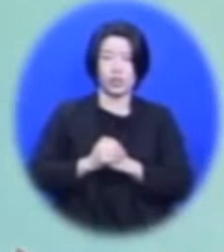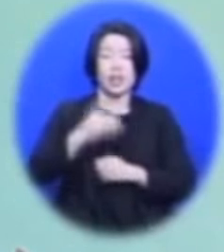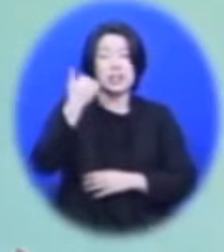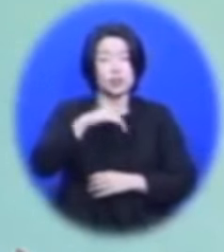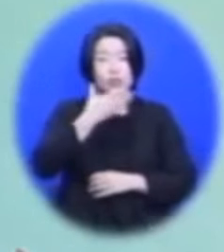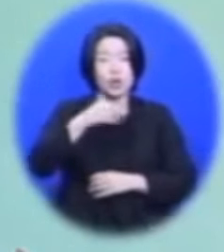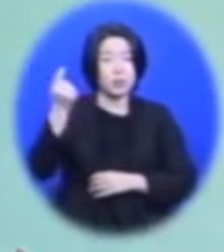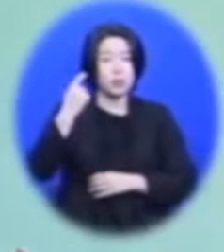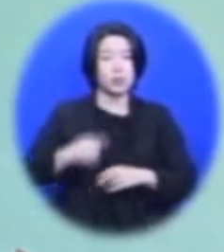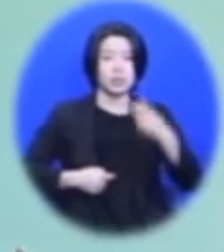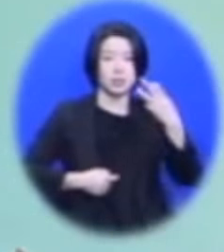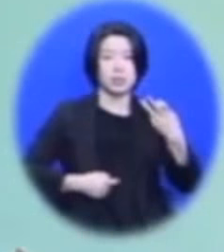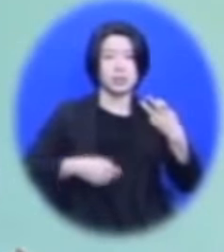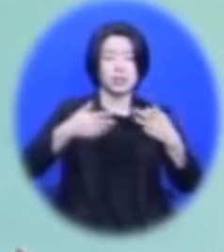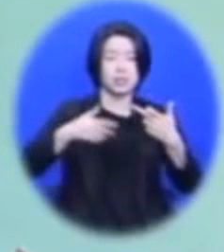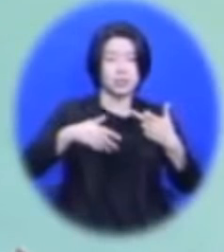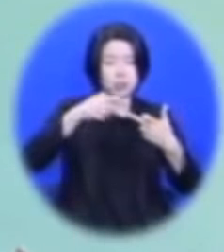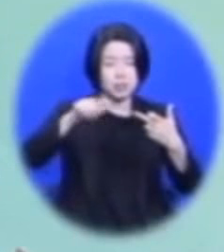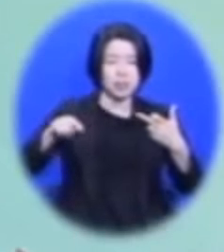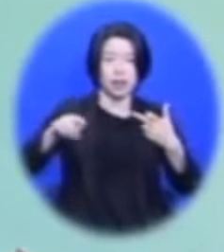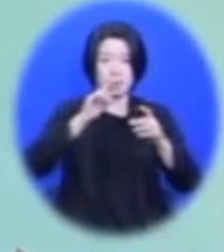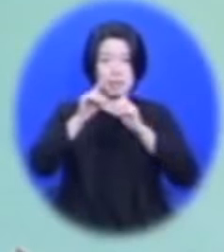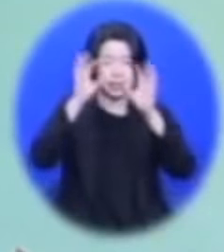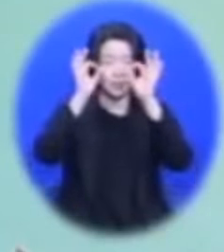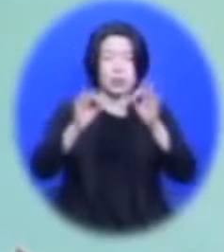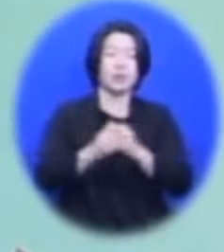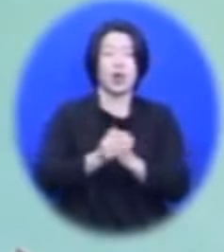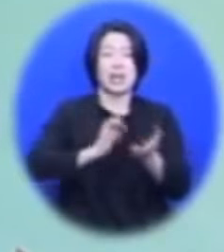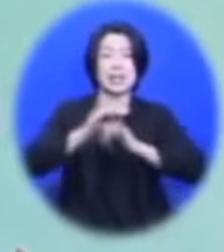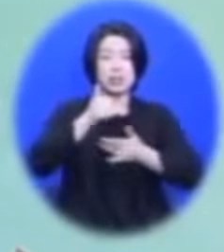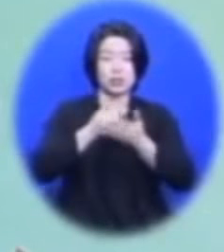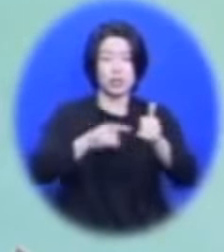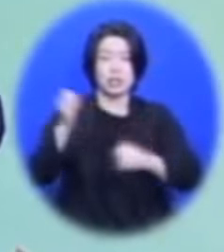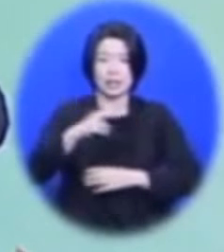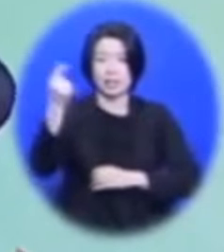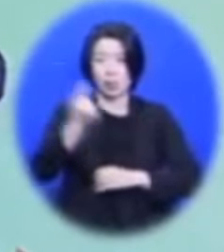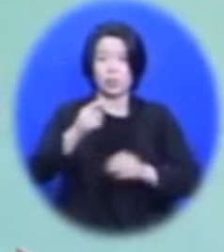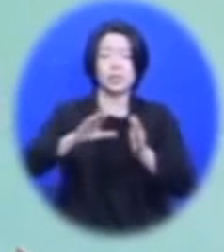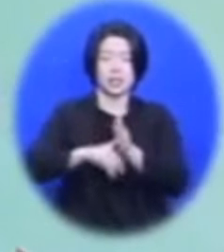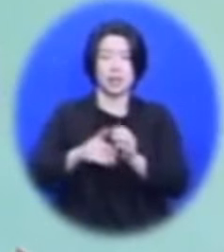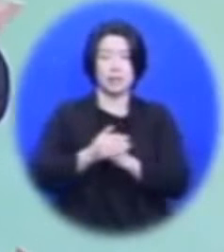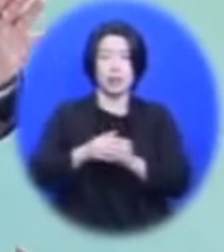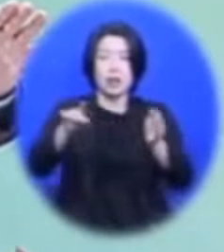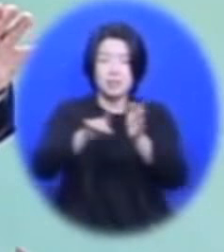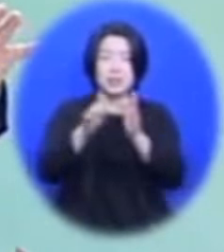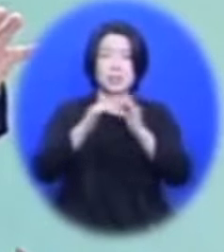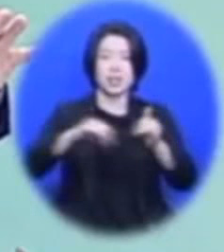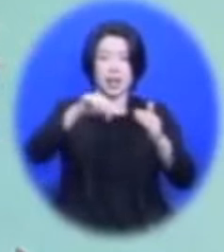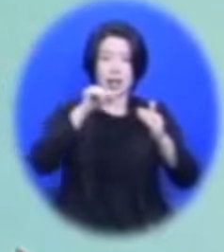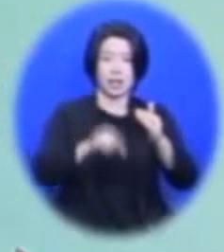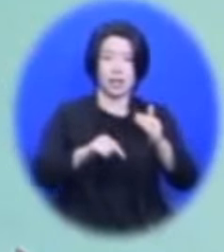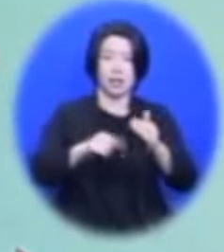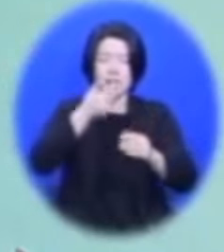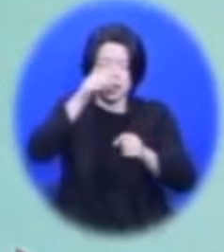누가복음 17장 26절에서 30절까지 말씀해 보면 예수님께서 재림에 오실 때 믿는 자들 안에